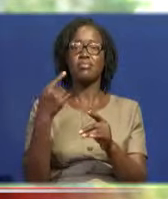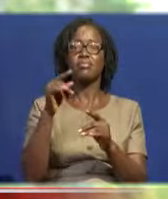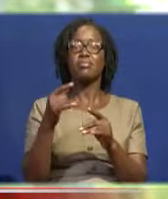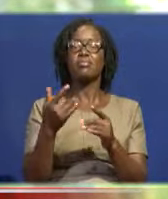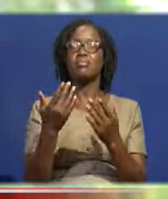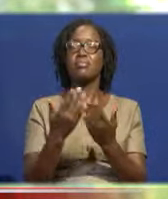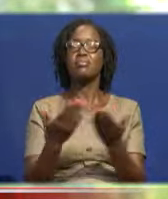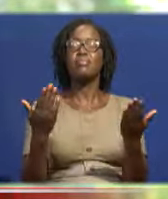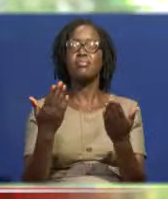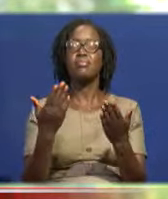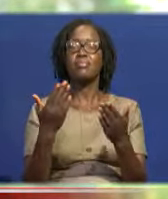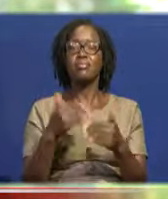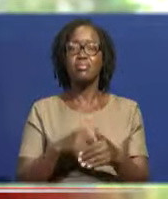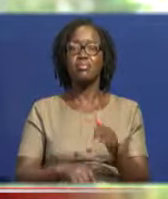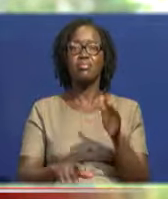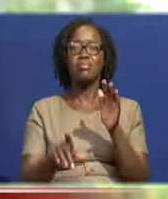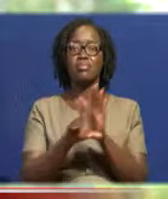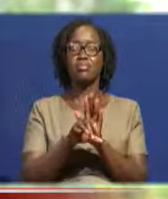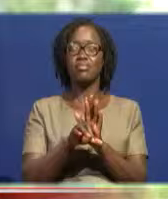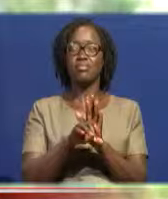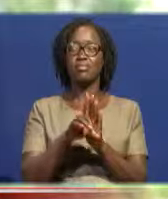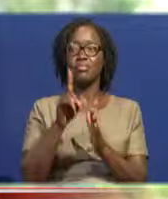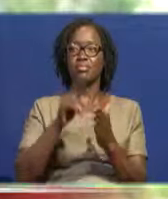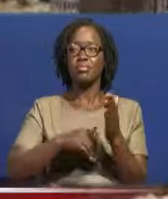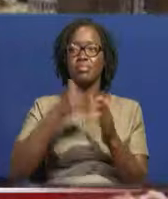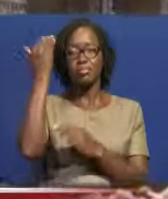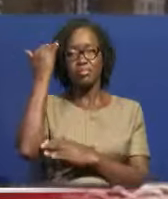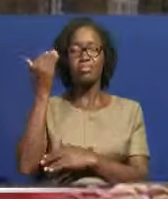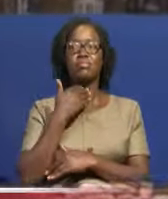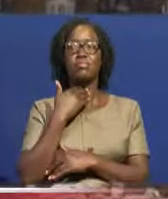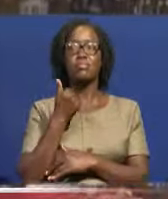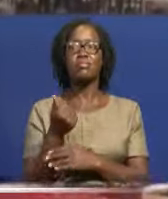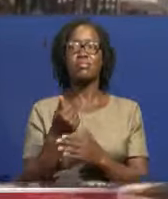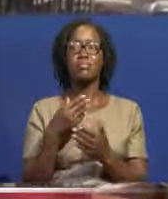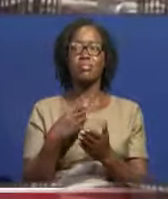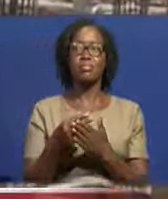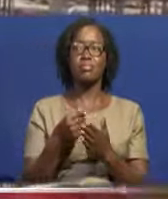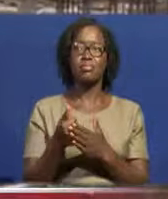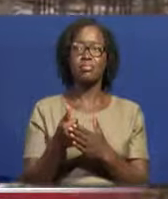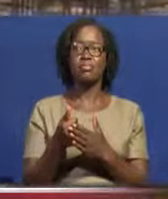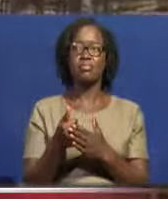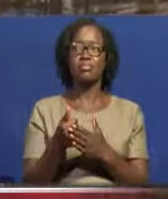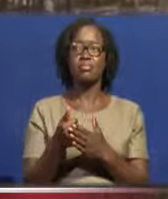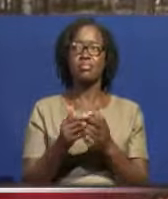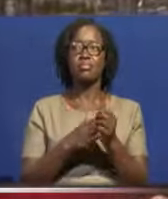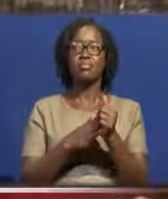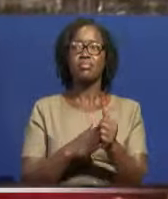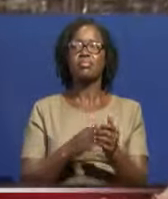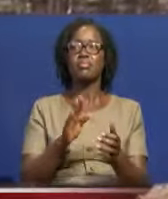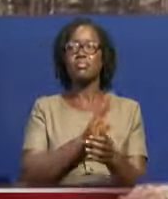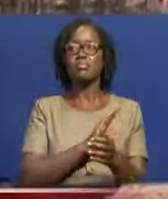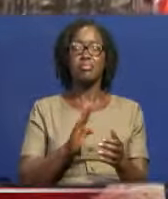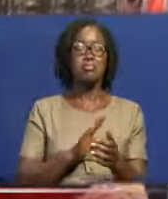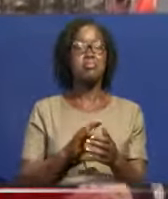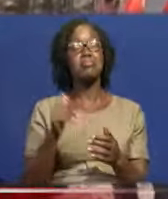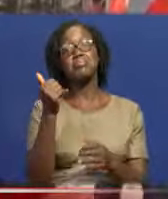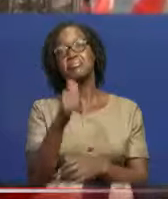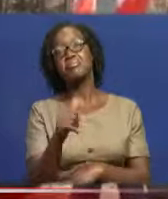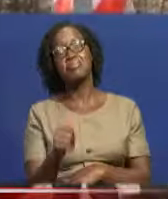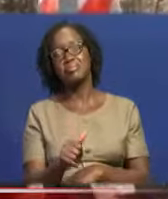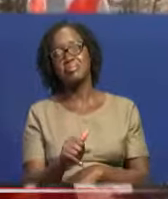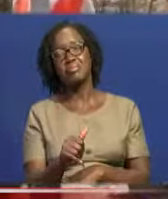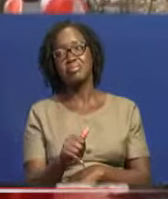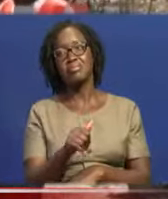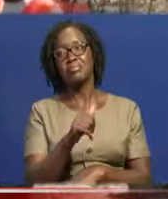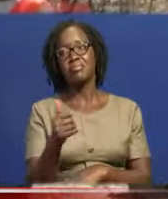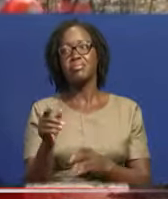the law and conform to what the courts wanted. Fedha za hazina hiyo zitasimamiwa na bodi ambayo bado haijabuniwa.